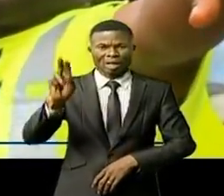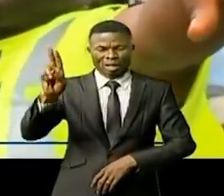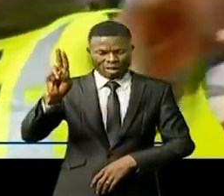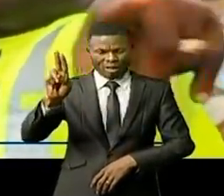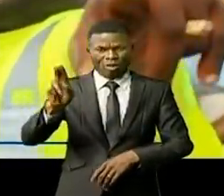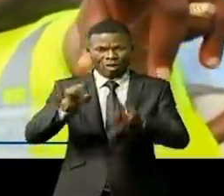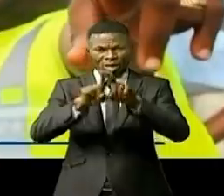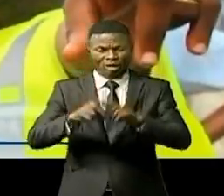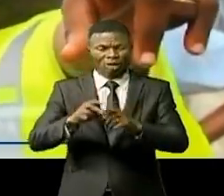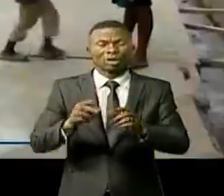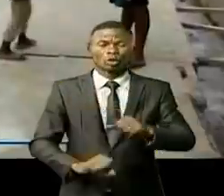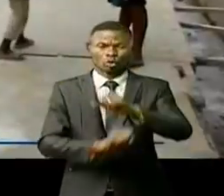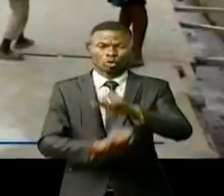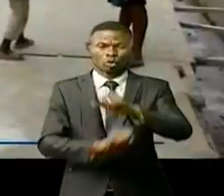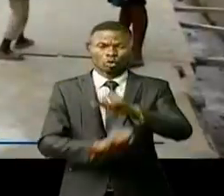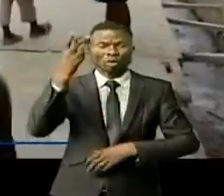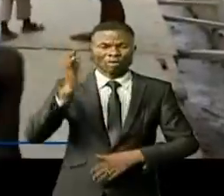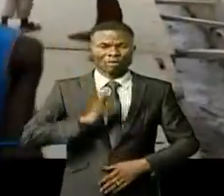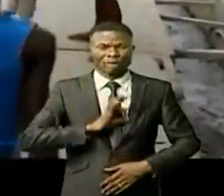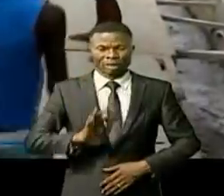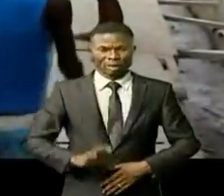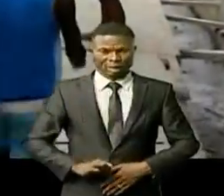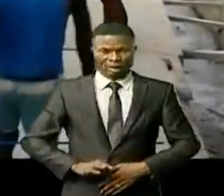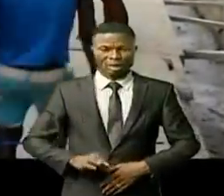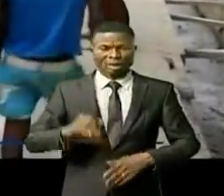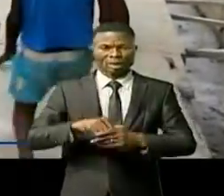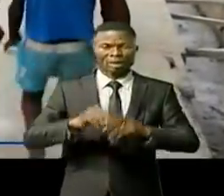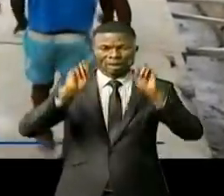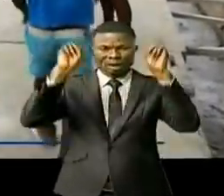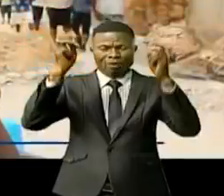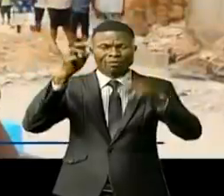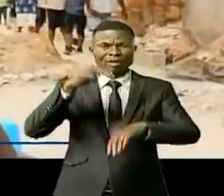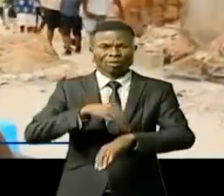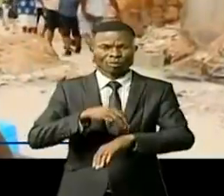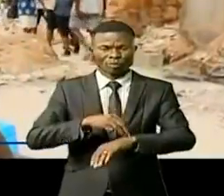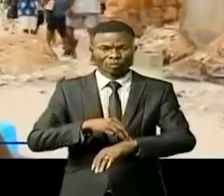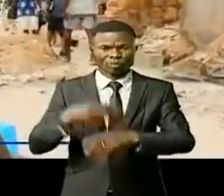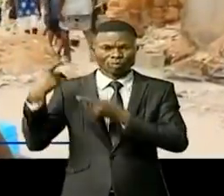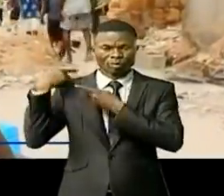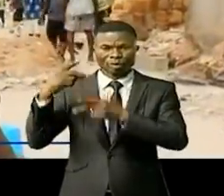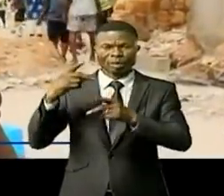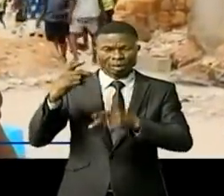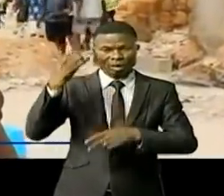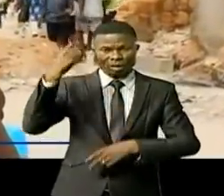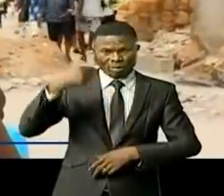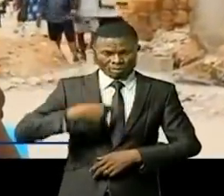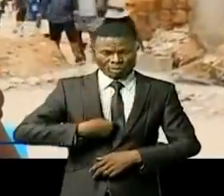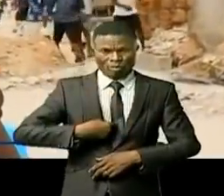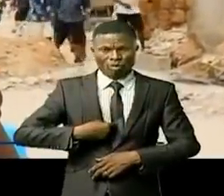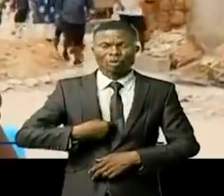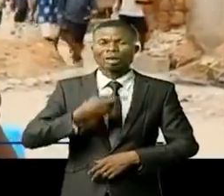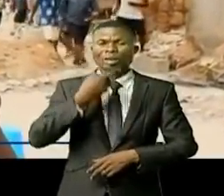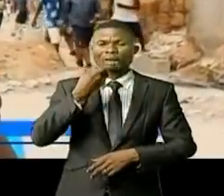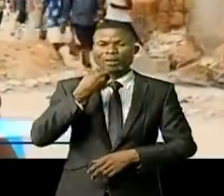la vision du chef de l'État dans ses volets transversales dans la vie de Matadien. De prime abord, je tiens à remercier